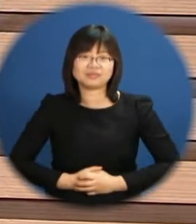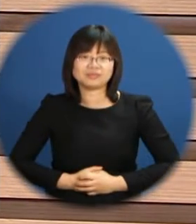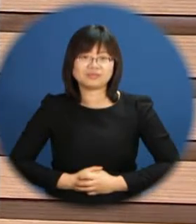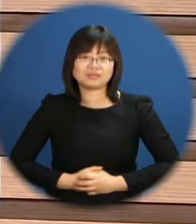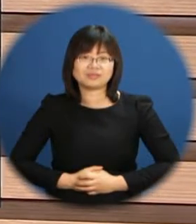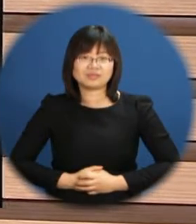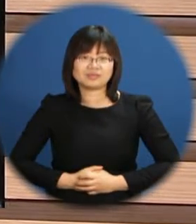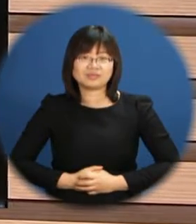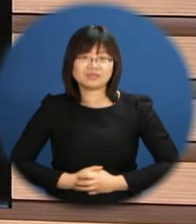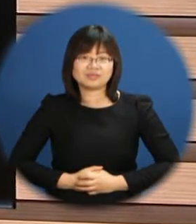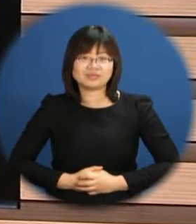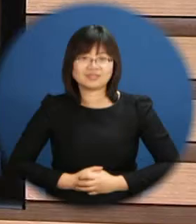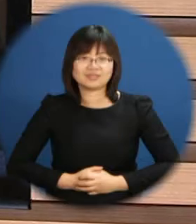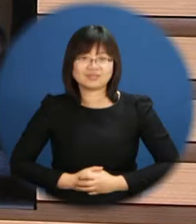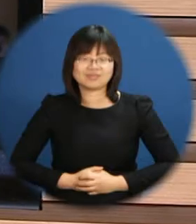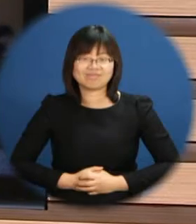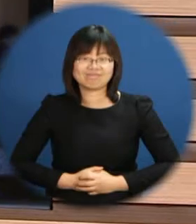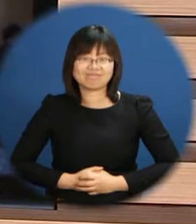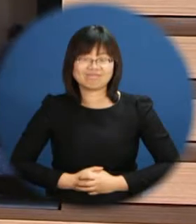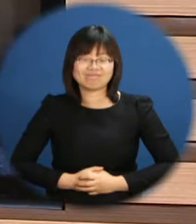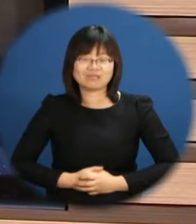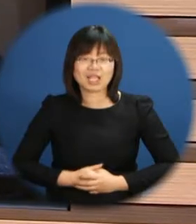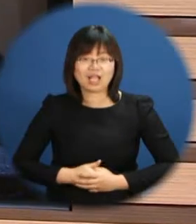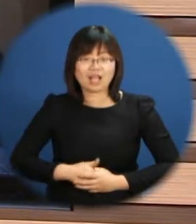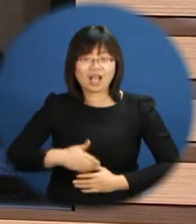얘 뭐 극장 식당도 아니고